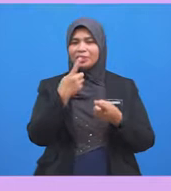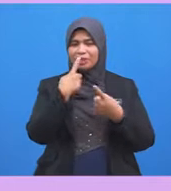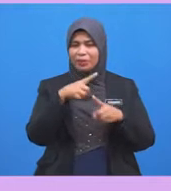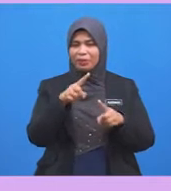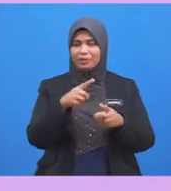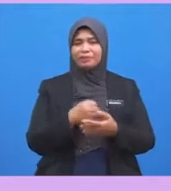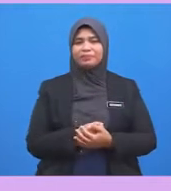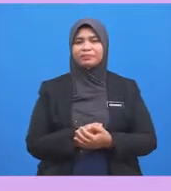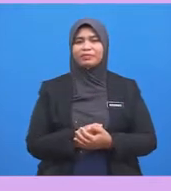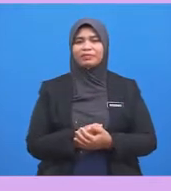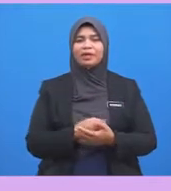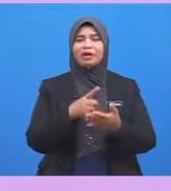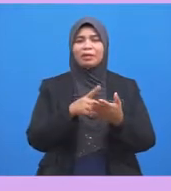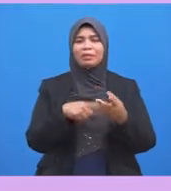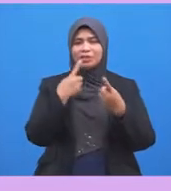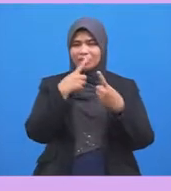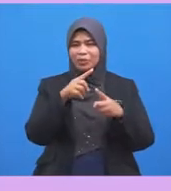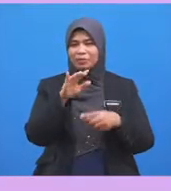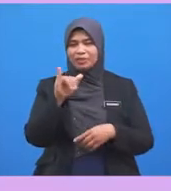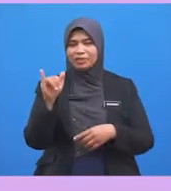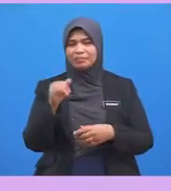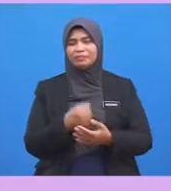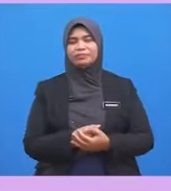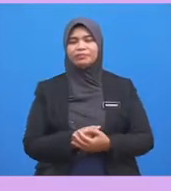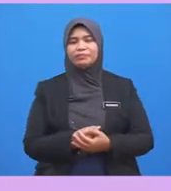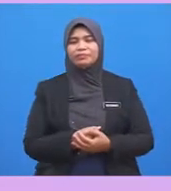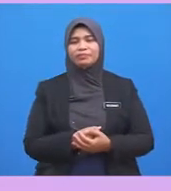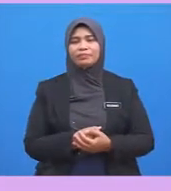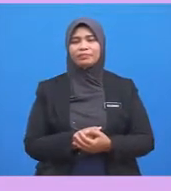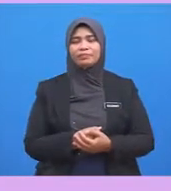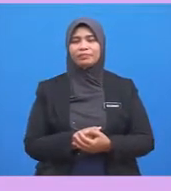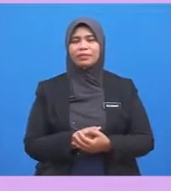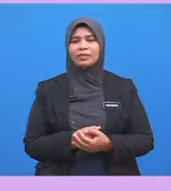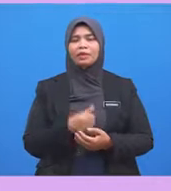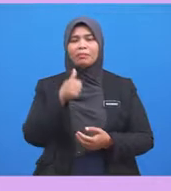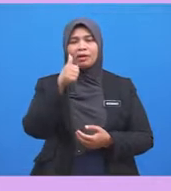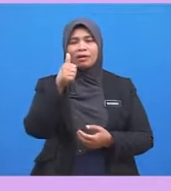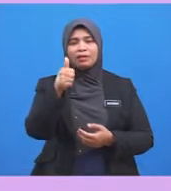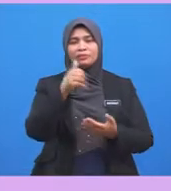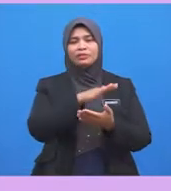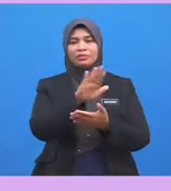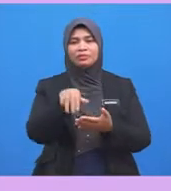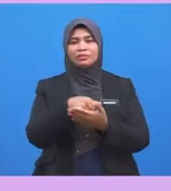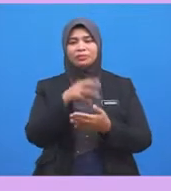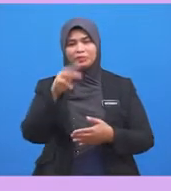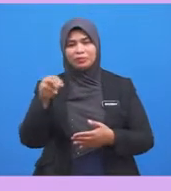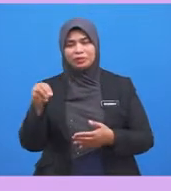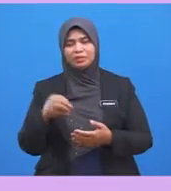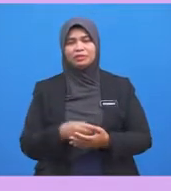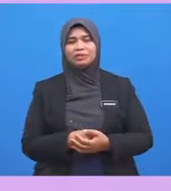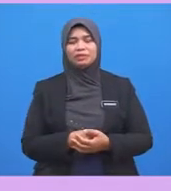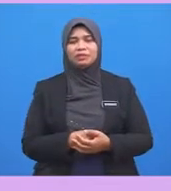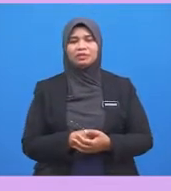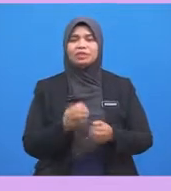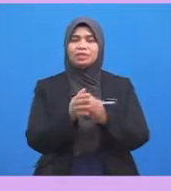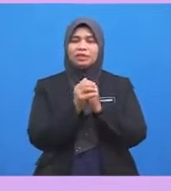Apa jawapannya, murid-murid? Ya, betul. Tepat sekali. Bagus anak-anak murid saya ini.